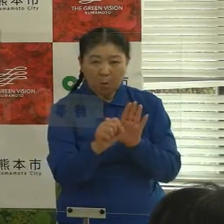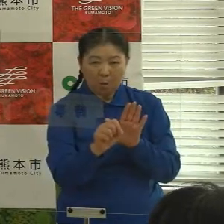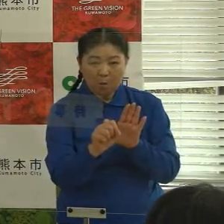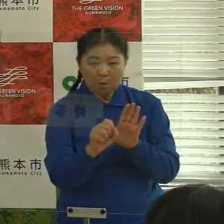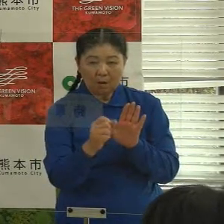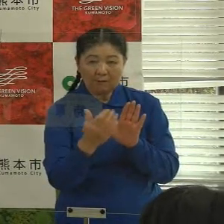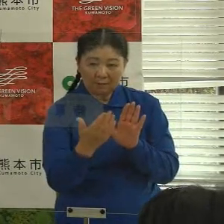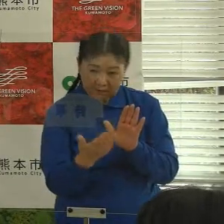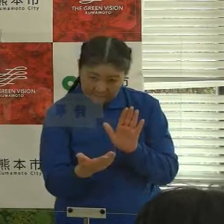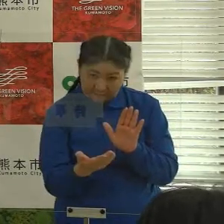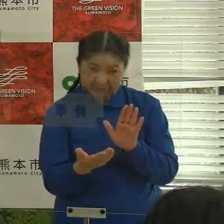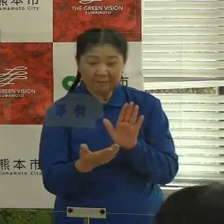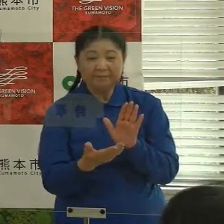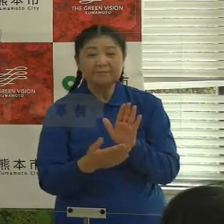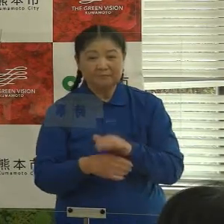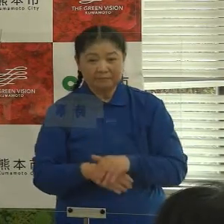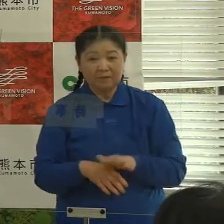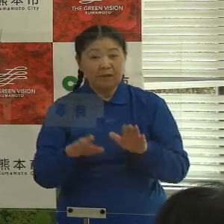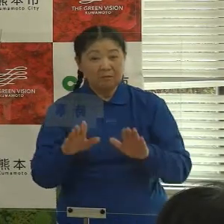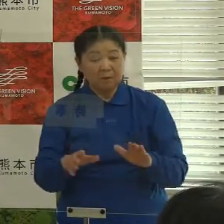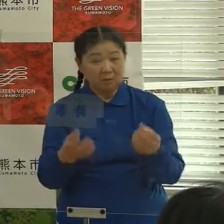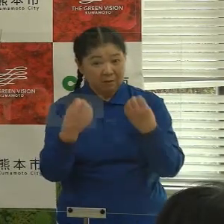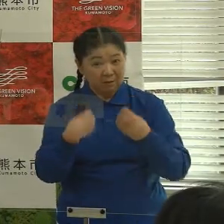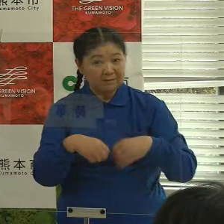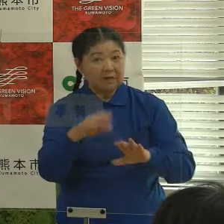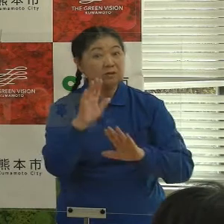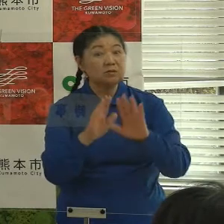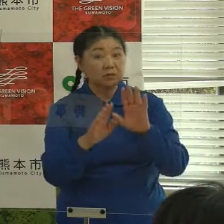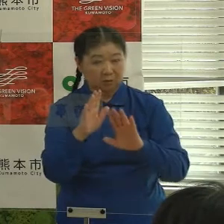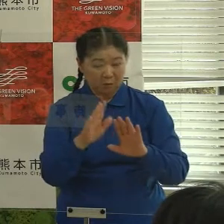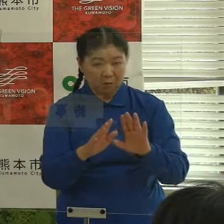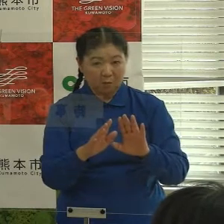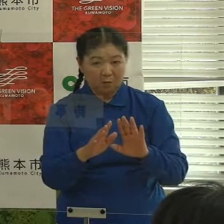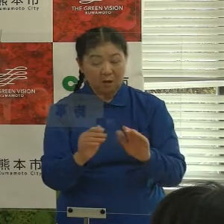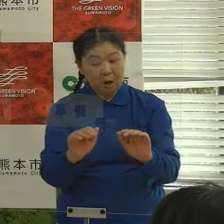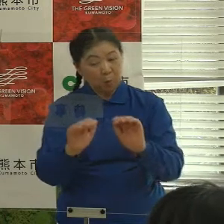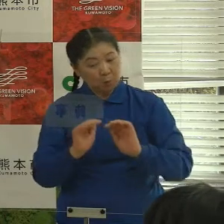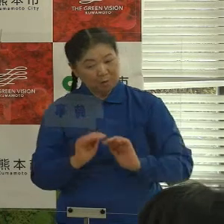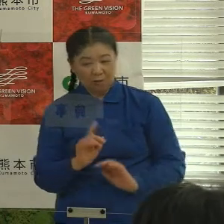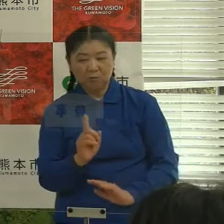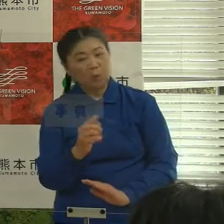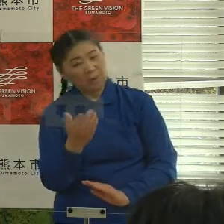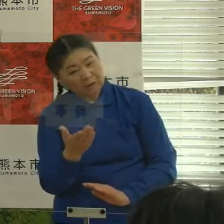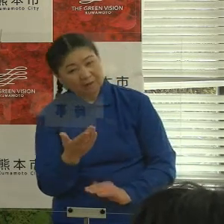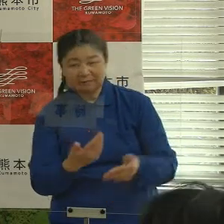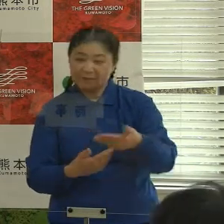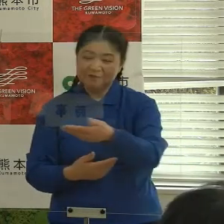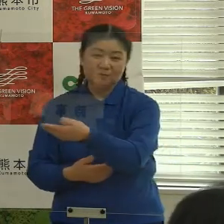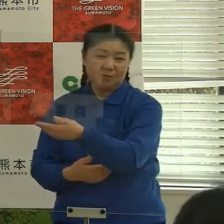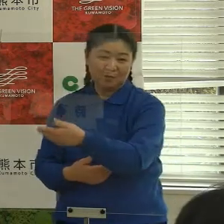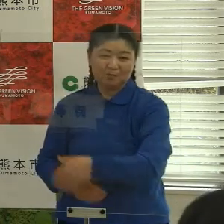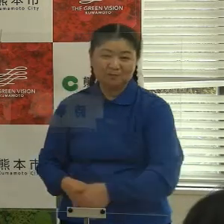か、実感されているかということと、現在の感染状況を率直にどう受け止められているか。